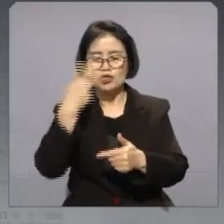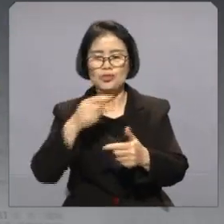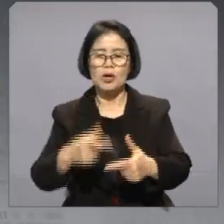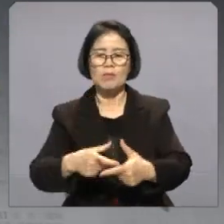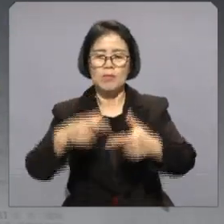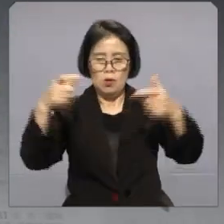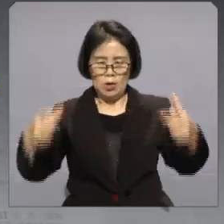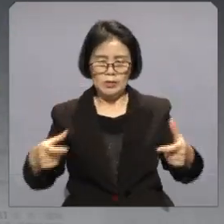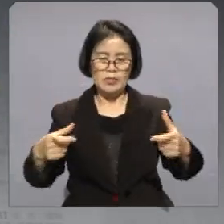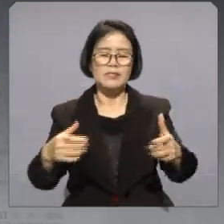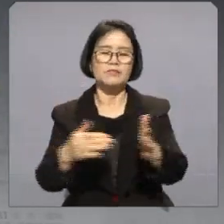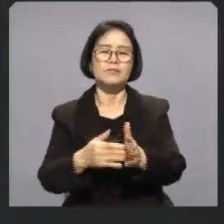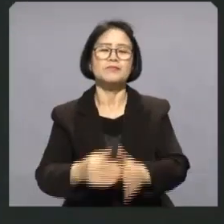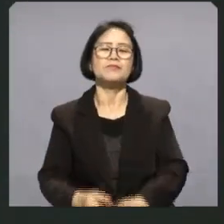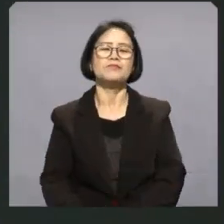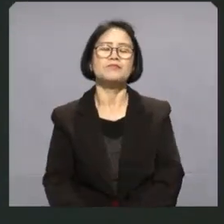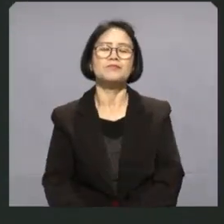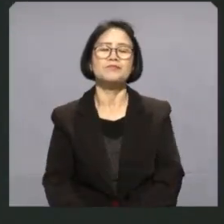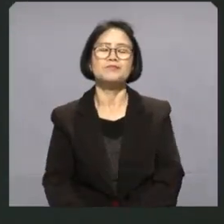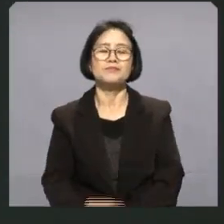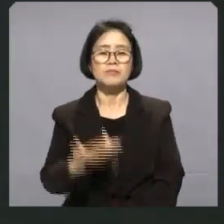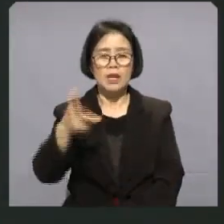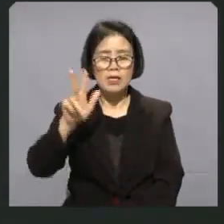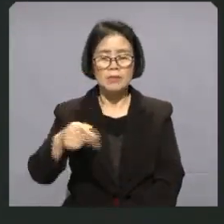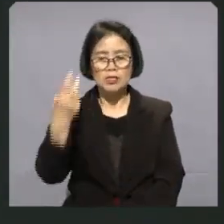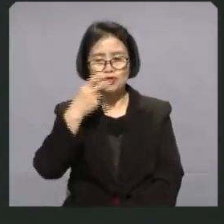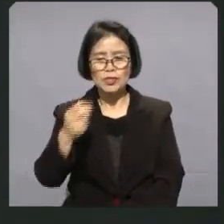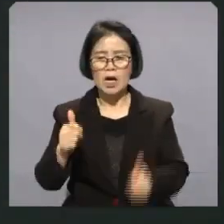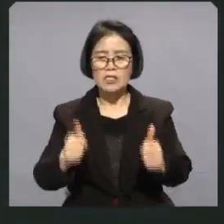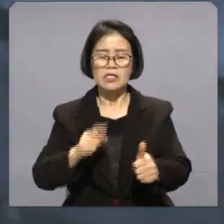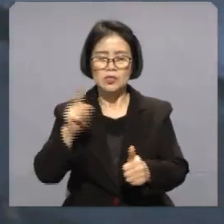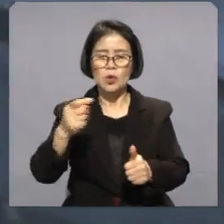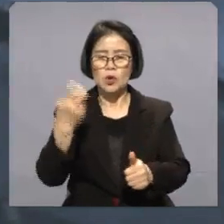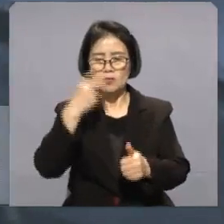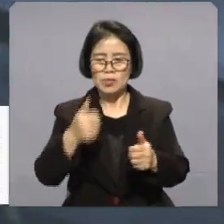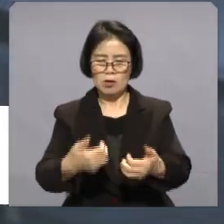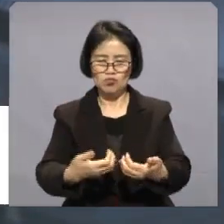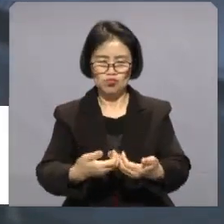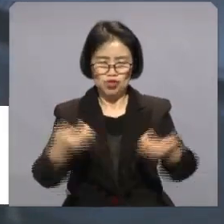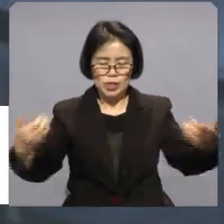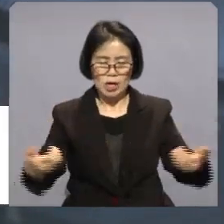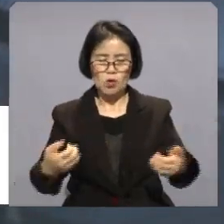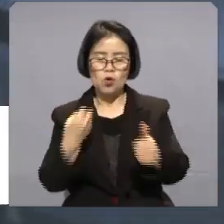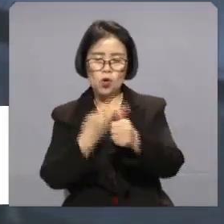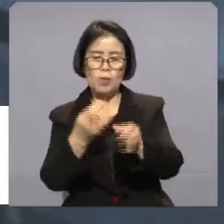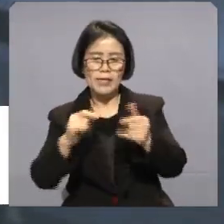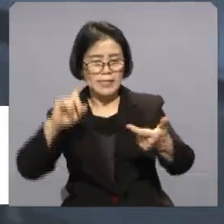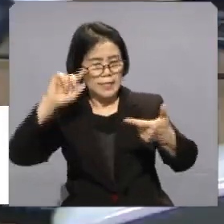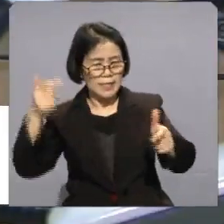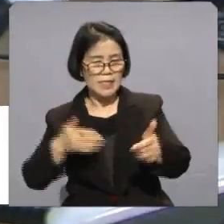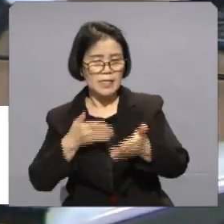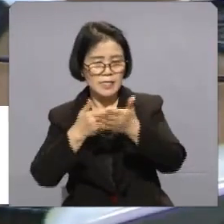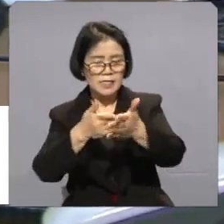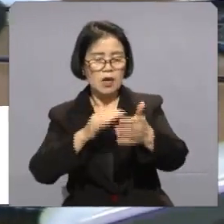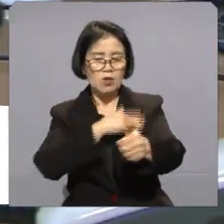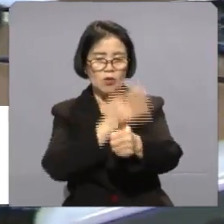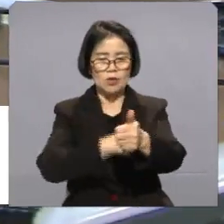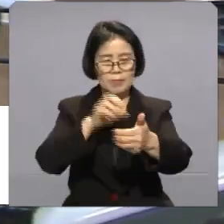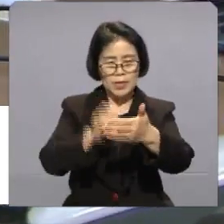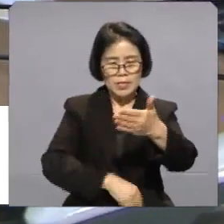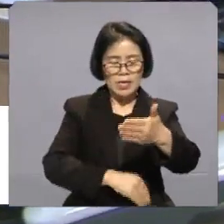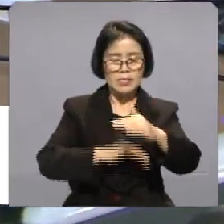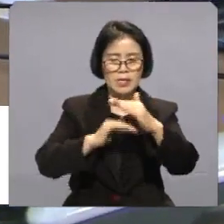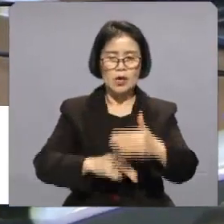일부 확대했습니다. 하지만 수사기소검사를 분리하고 고발인의 이의신청권을 배제하는 내용 등은